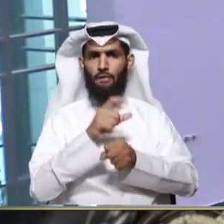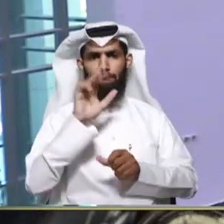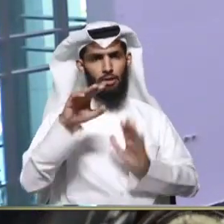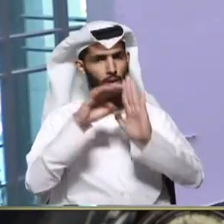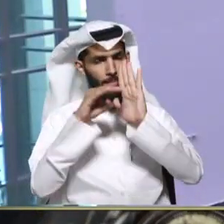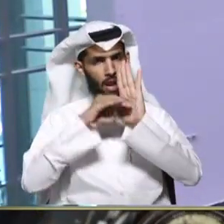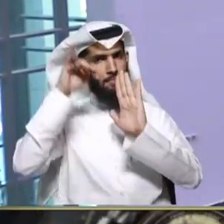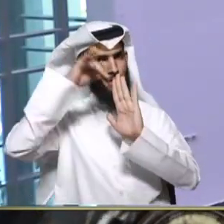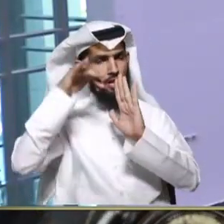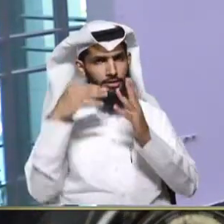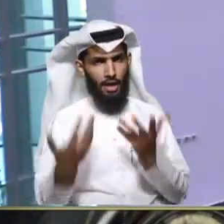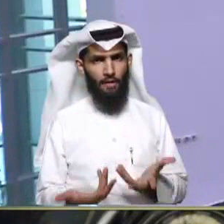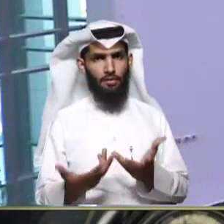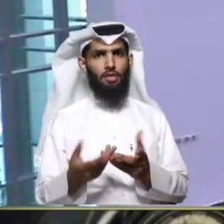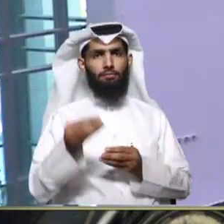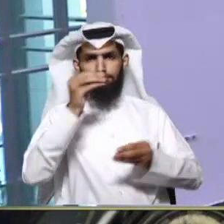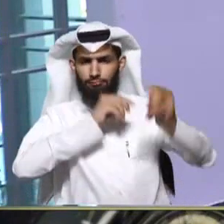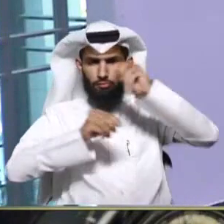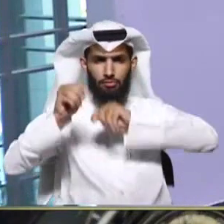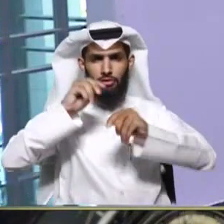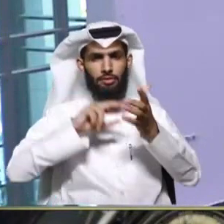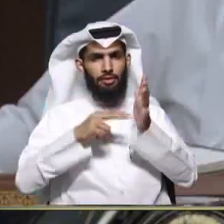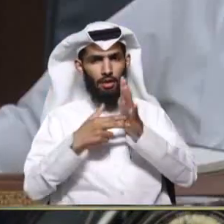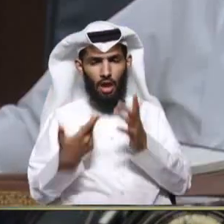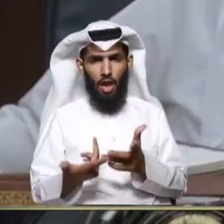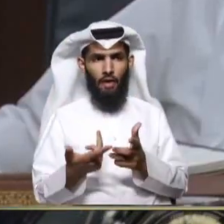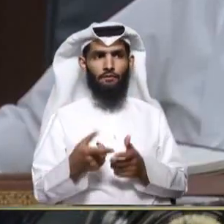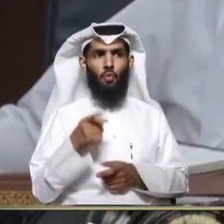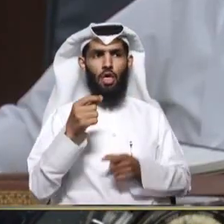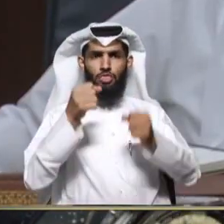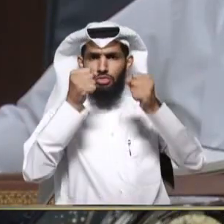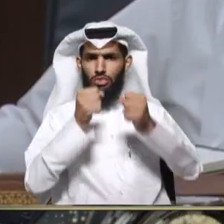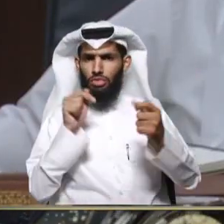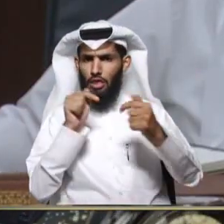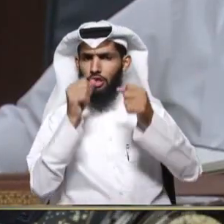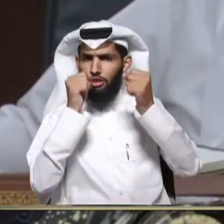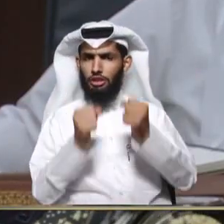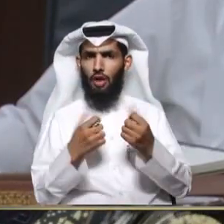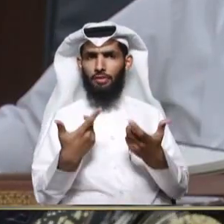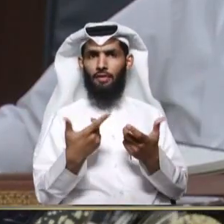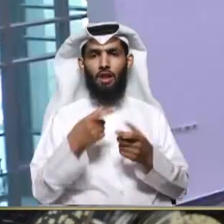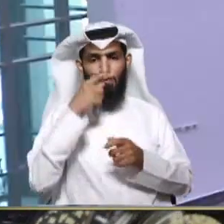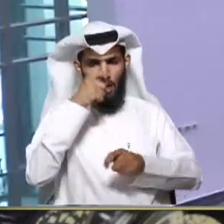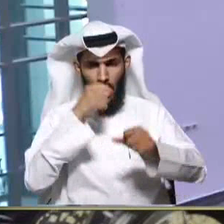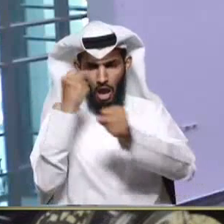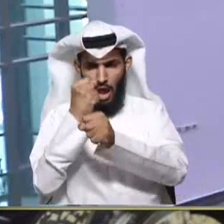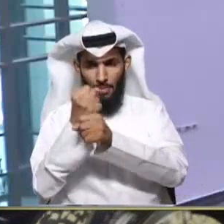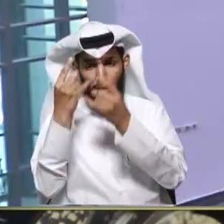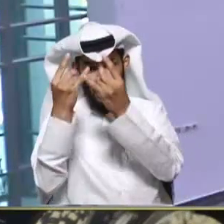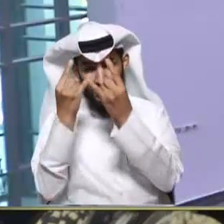فيها، المشاريع واختيار المشاريع، أيضا التحديات، إعداد مشاريع ذات جودة